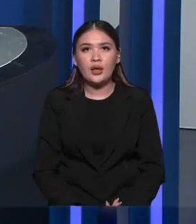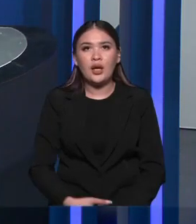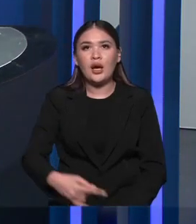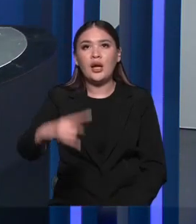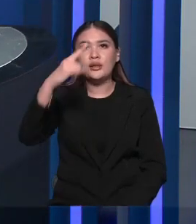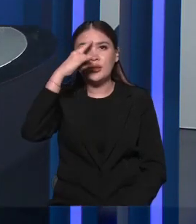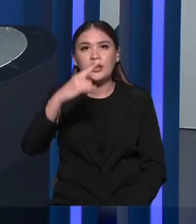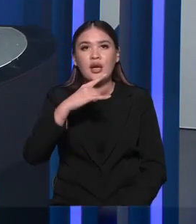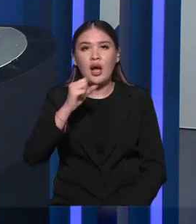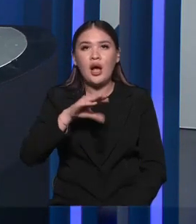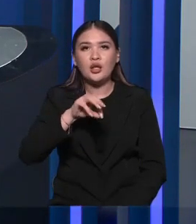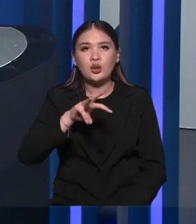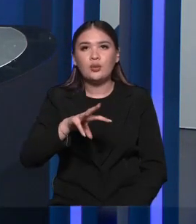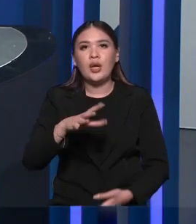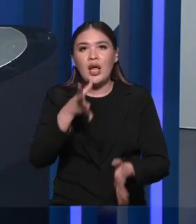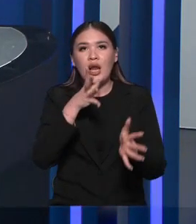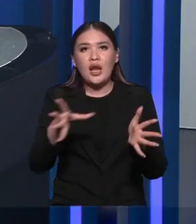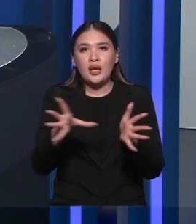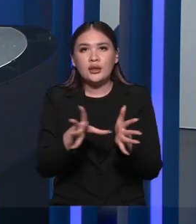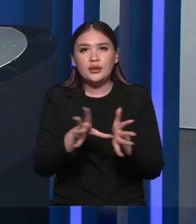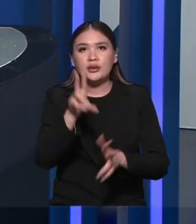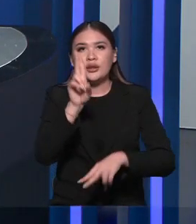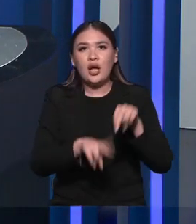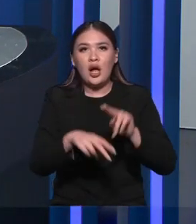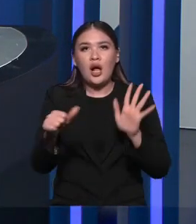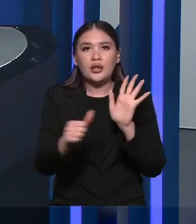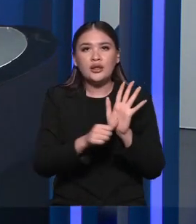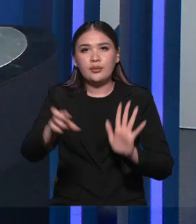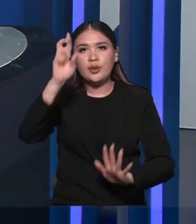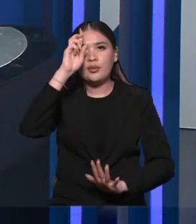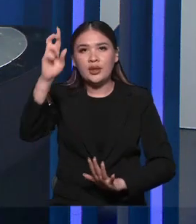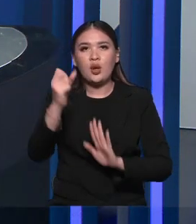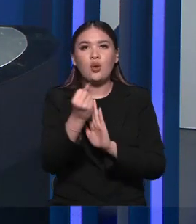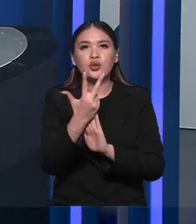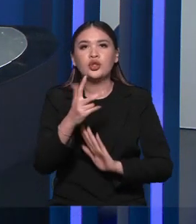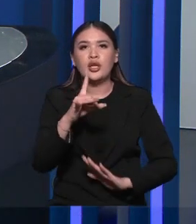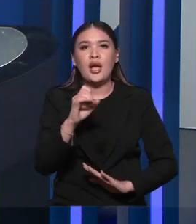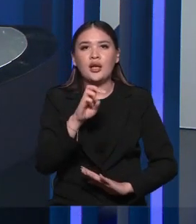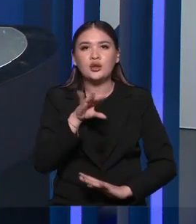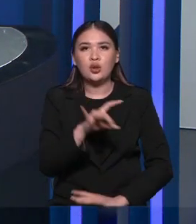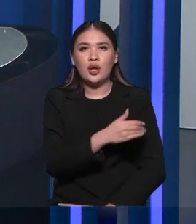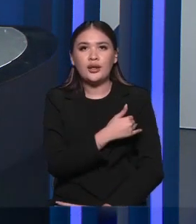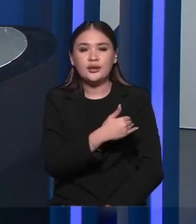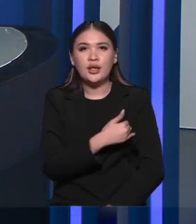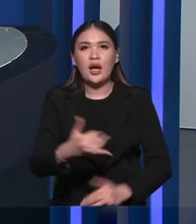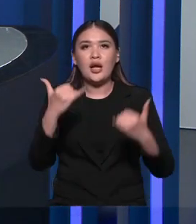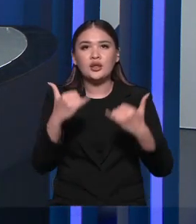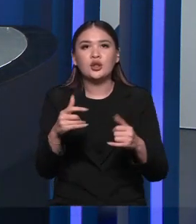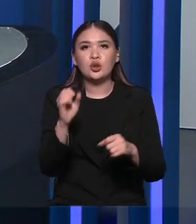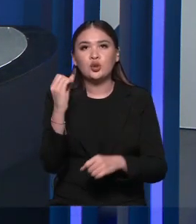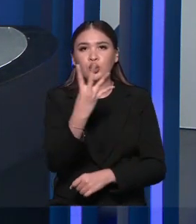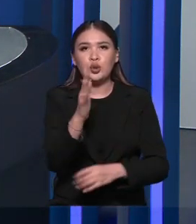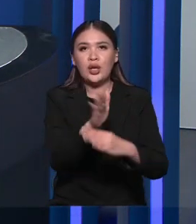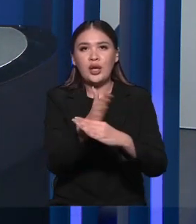Қазақстанда атом электр станциясын салуға 6 мемлекет 13 реакторлық жобасын ұсынған. Қазір соның 4-ті іріктелді.